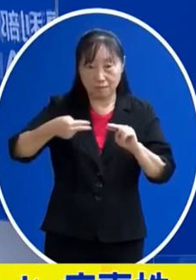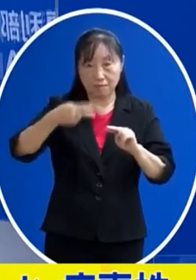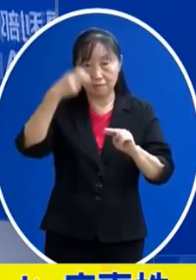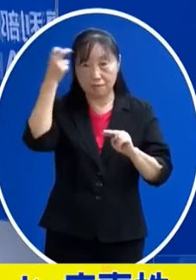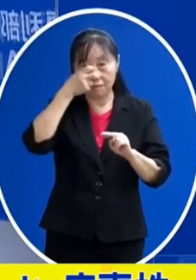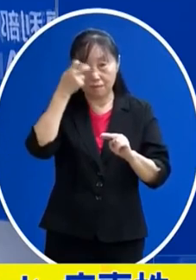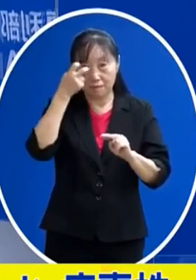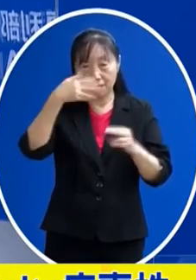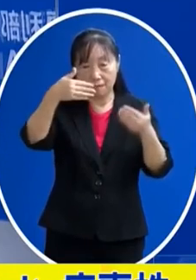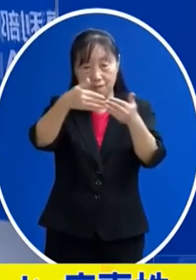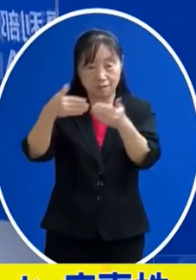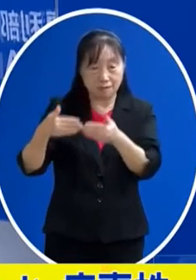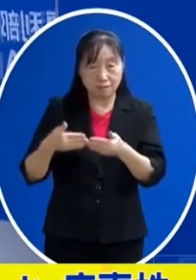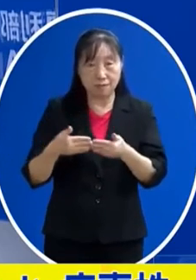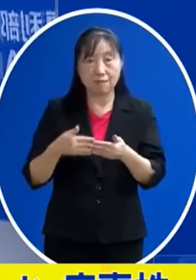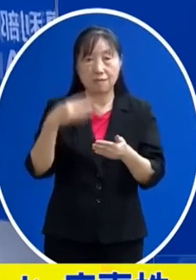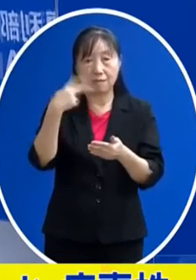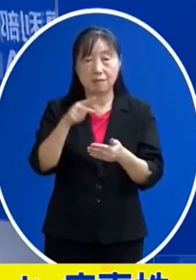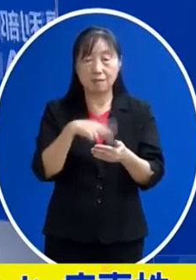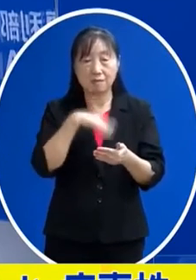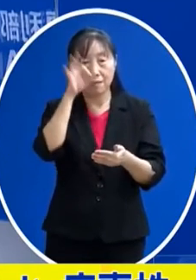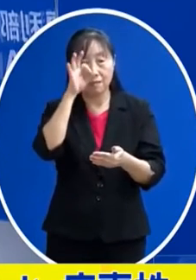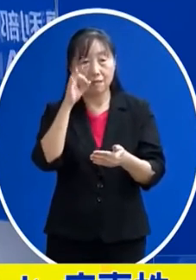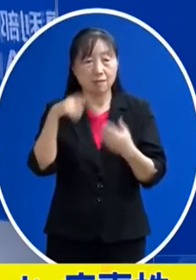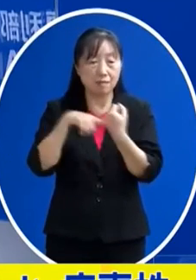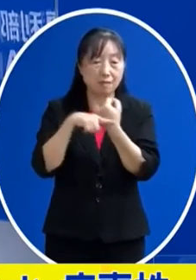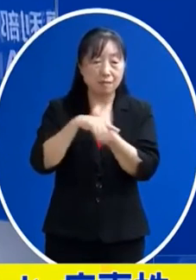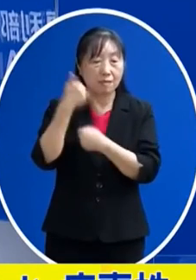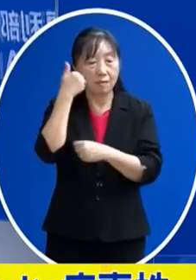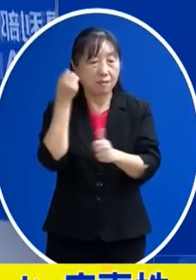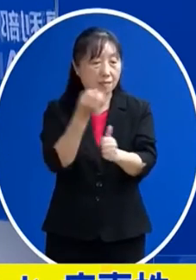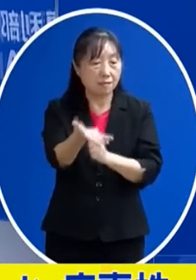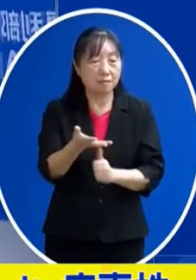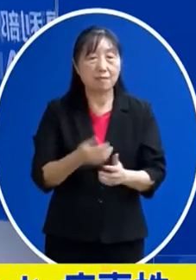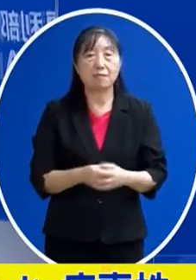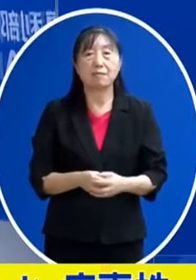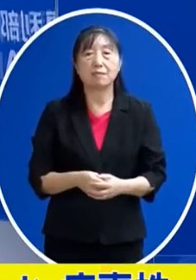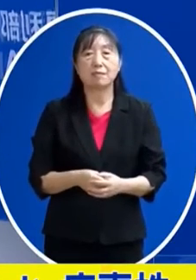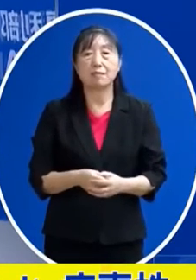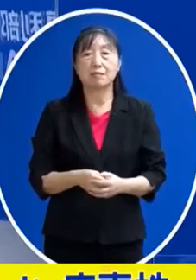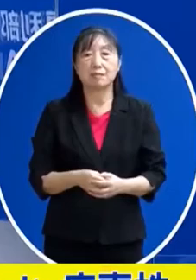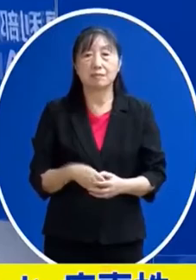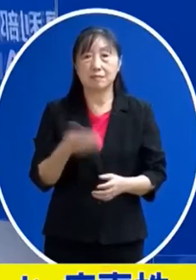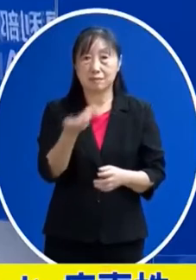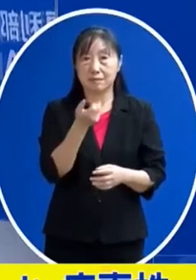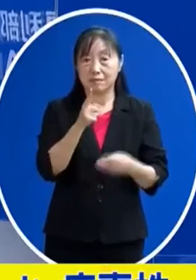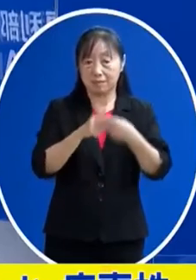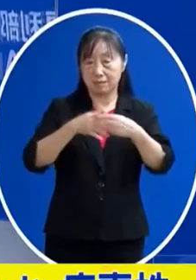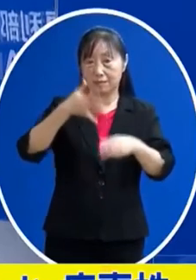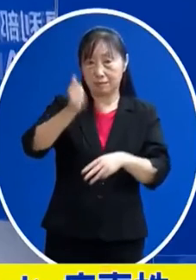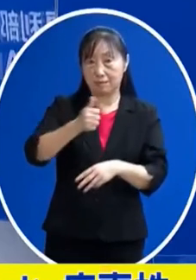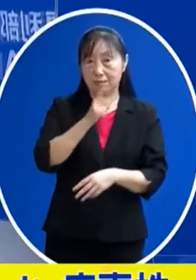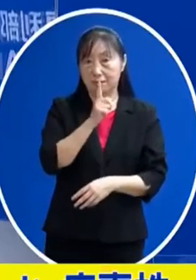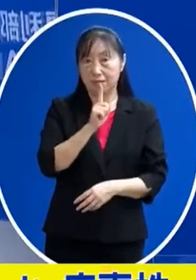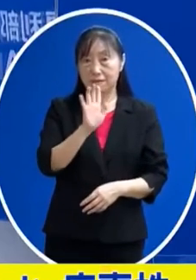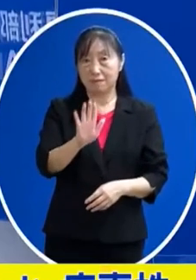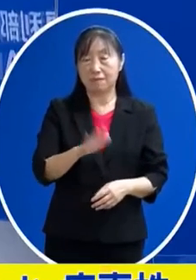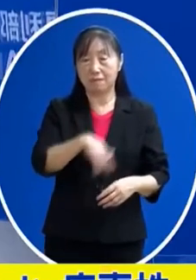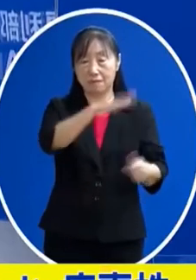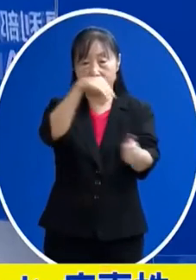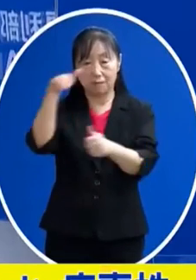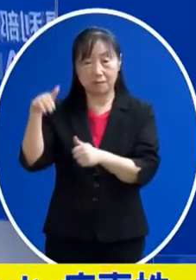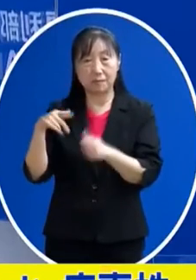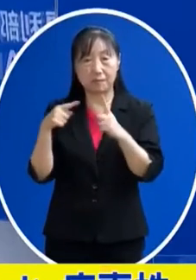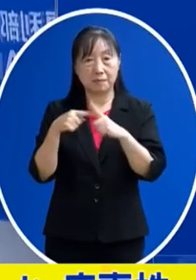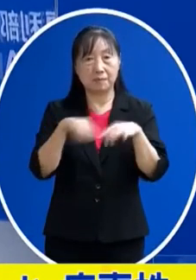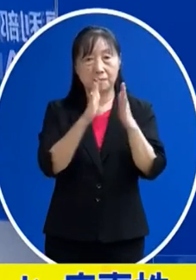清说究竟比较像是什么地方传染过来的一个感染源。不过目前就是刚刚我们主席有讲的，就是目前他框列的相